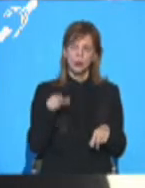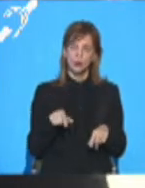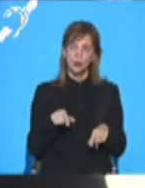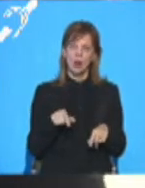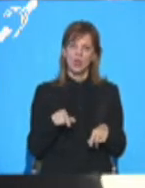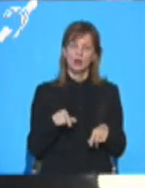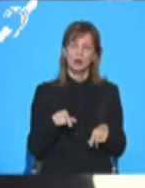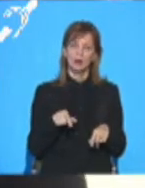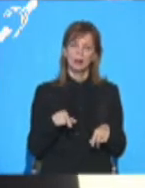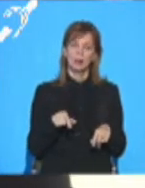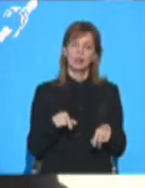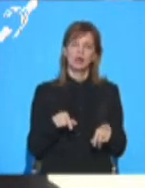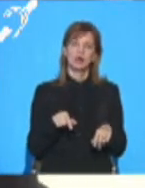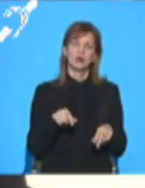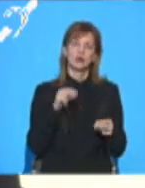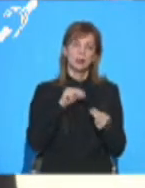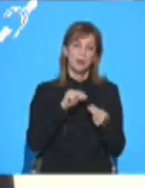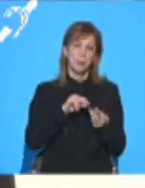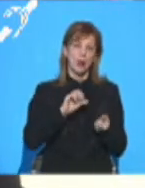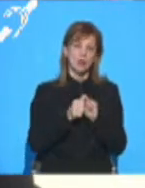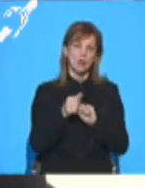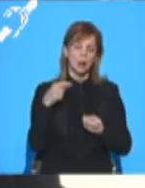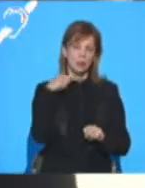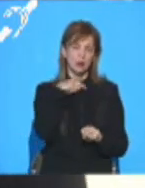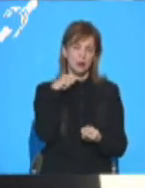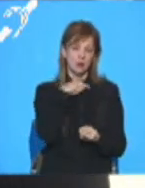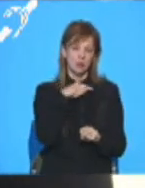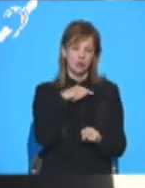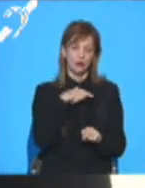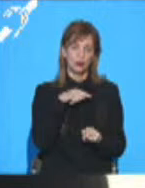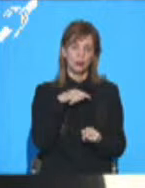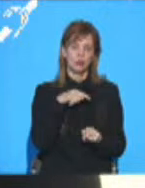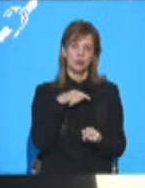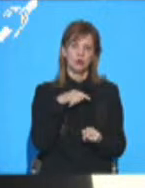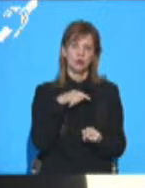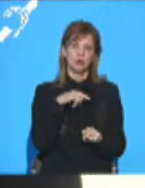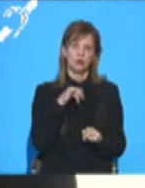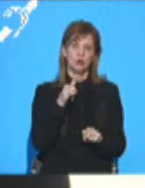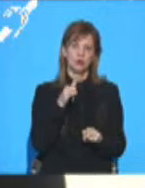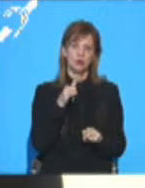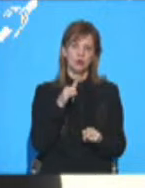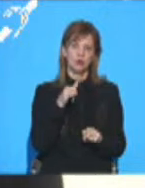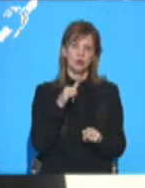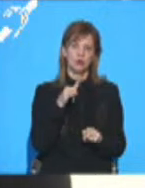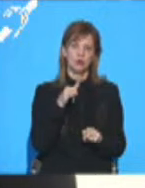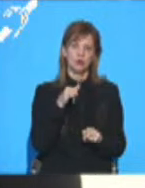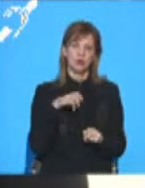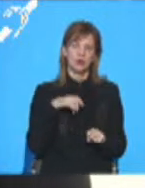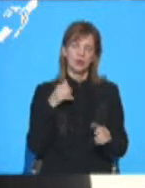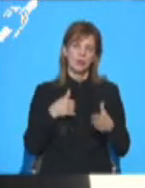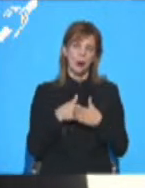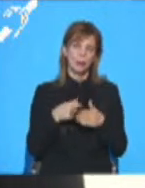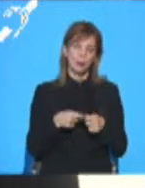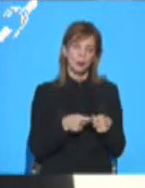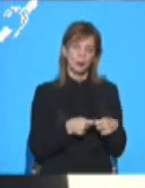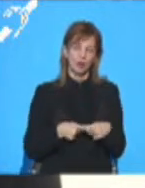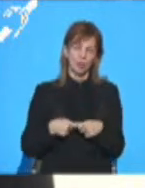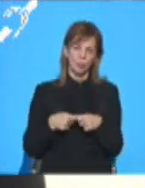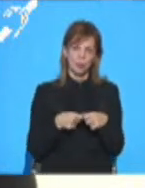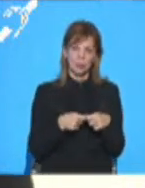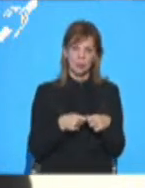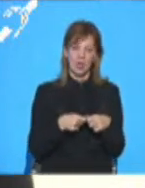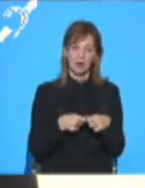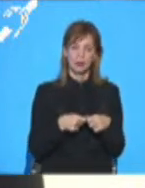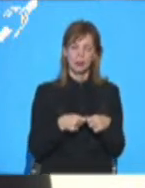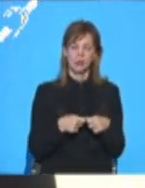că au fost sărbătorile de Paști, fie că au fost sărbătorile de Crăciun. Încercăm să fim cât mai aproape de comunitate și să-i sprijinim cât putem de mult